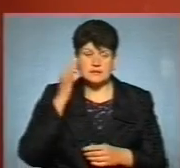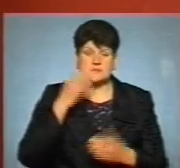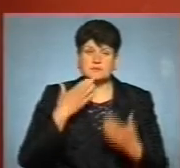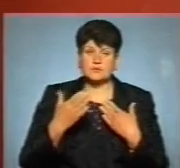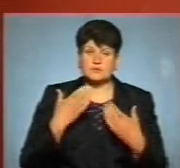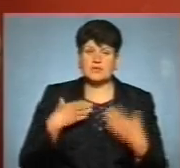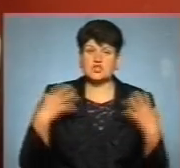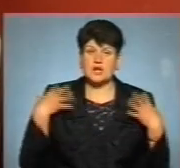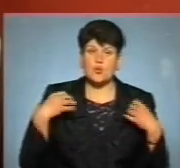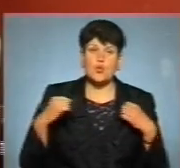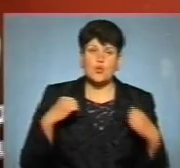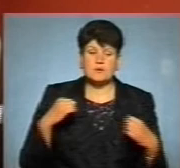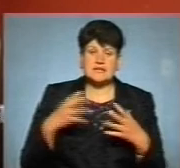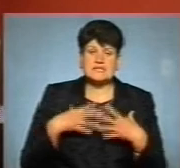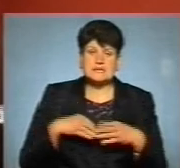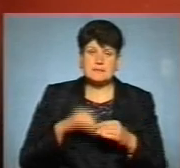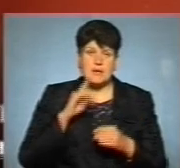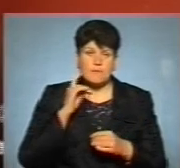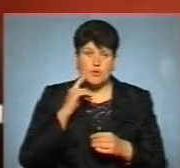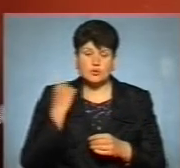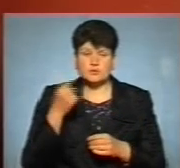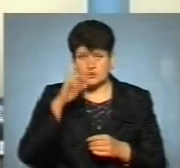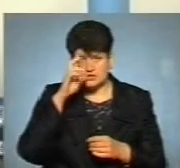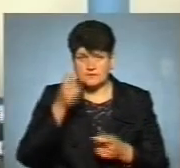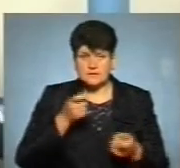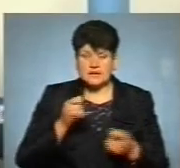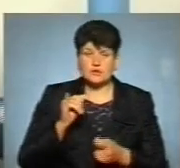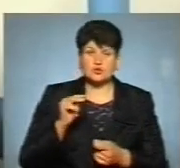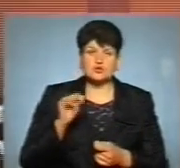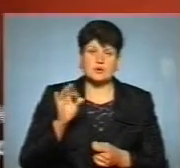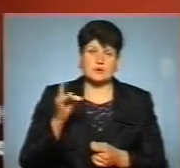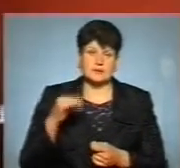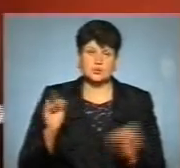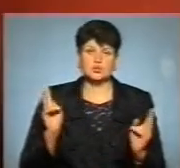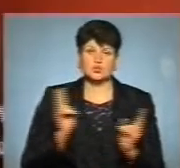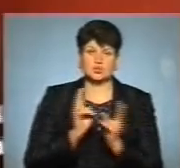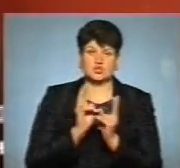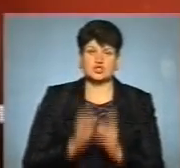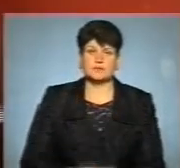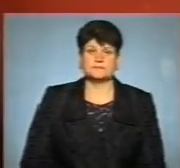спілкувалися з начальником управління сім'ї та молоді облдержадміністрації Ігорем Чорним. До зустрічі.